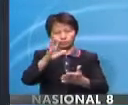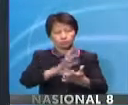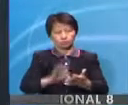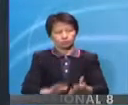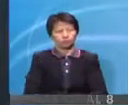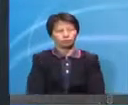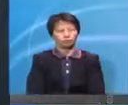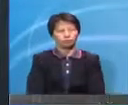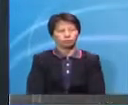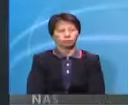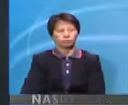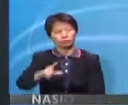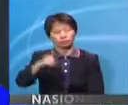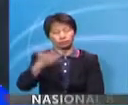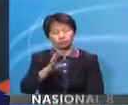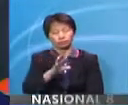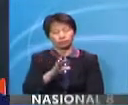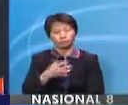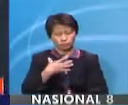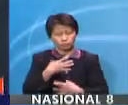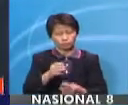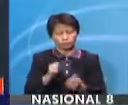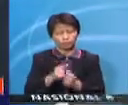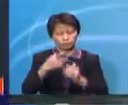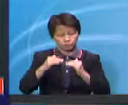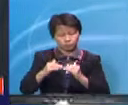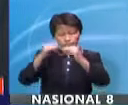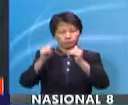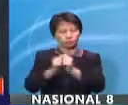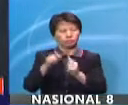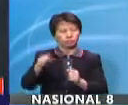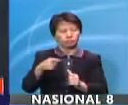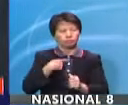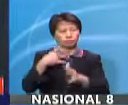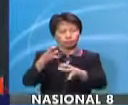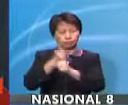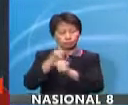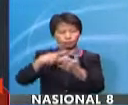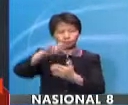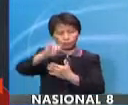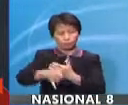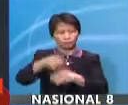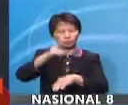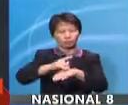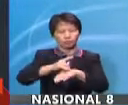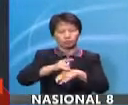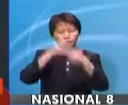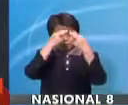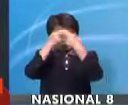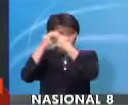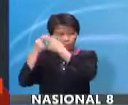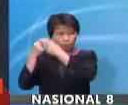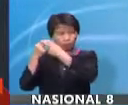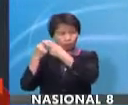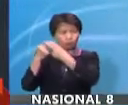cting The Other interestingate the we got Project in Saudi Arabia